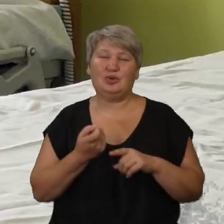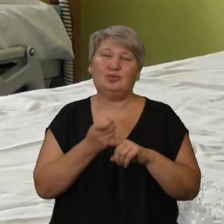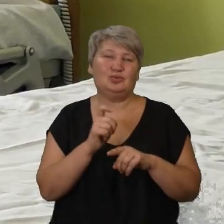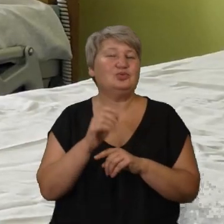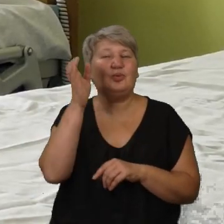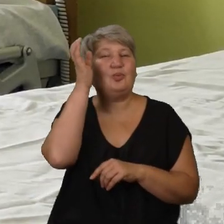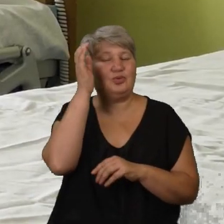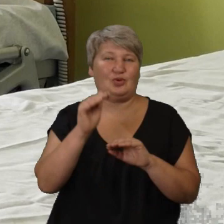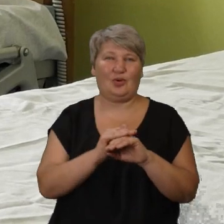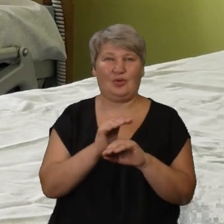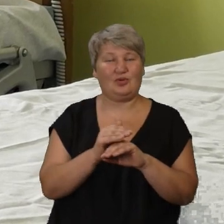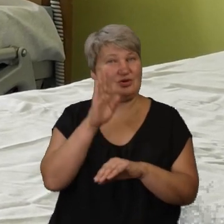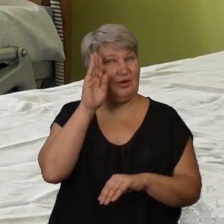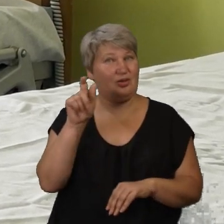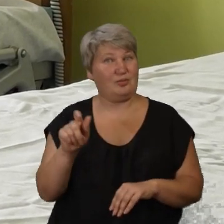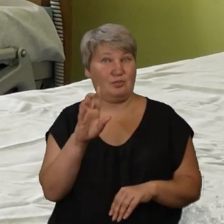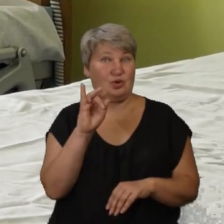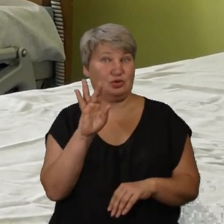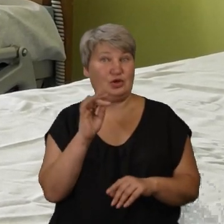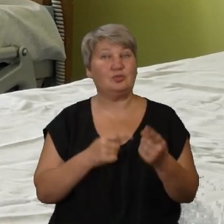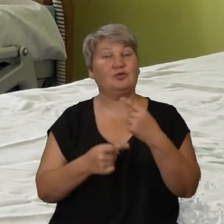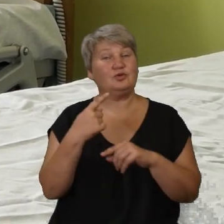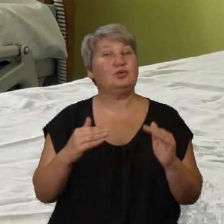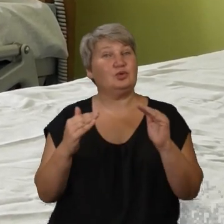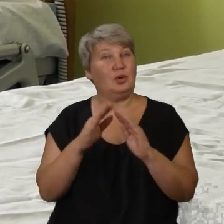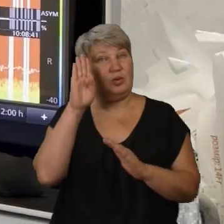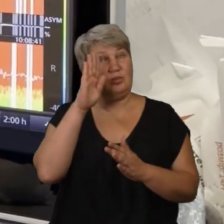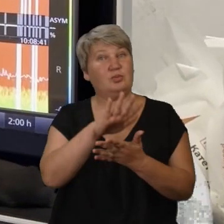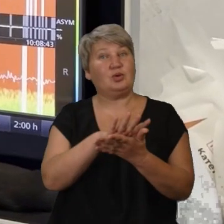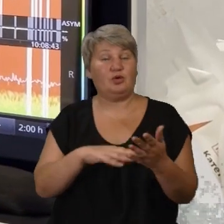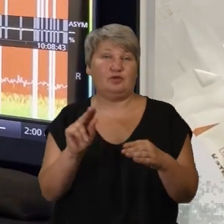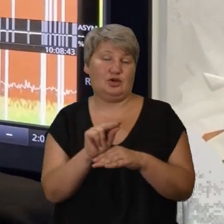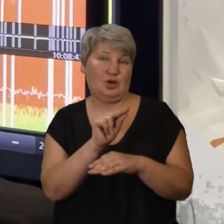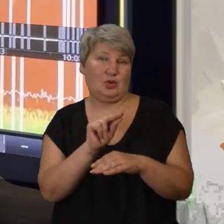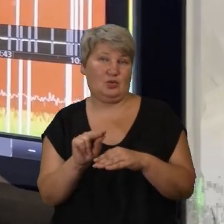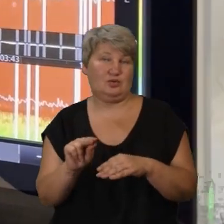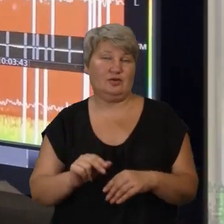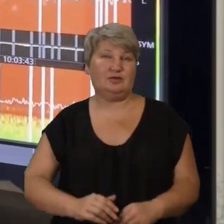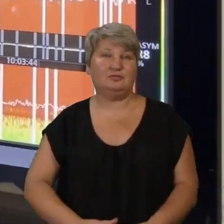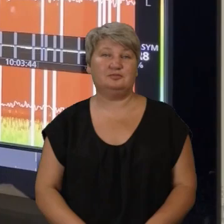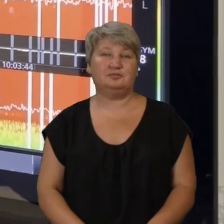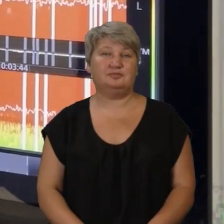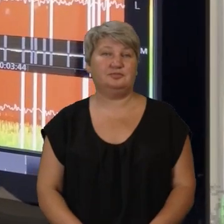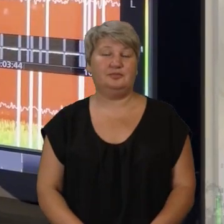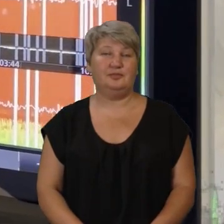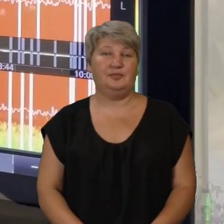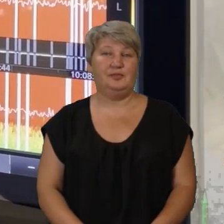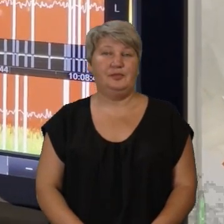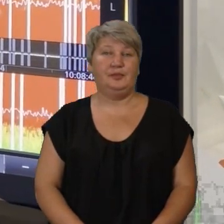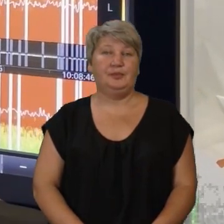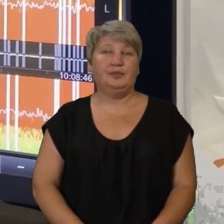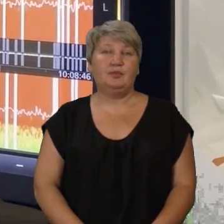хлопчик Богданчик повернувся додому хлопчик продовжує лікування Діана коржук Марта Янко суспільні новини